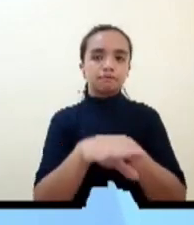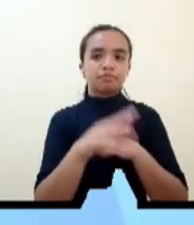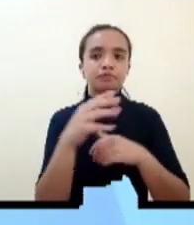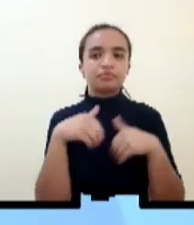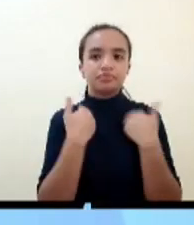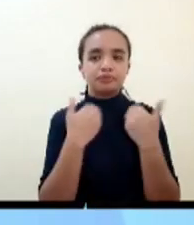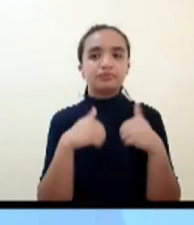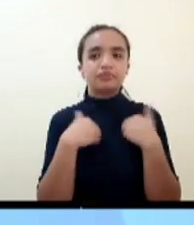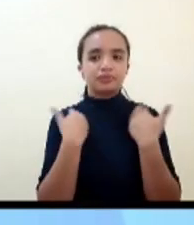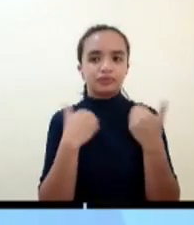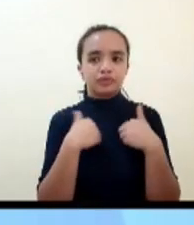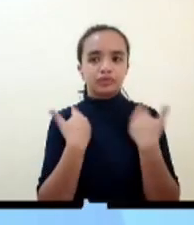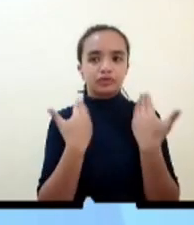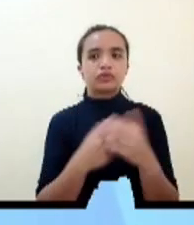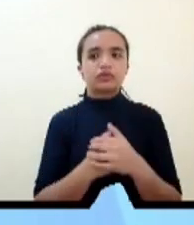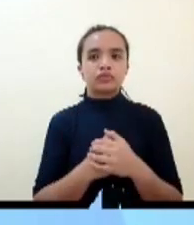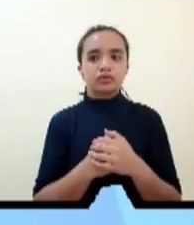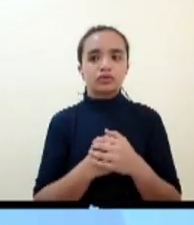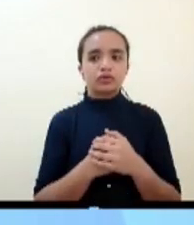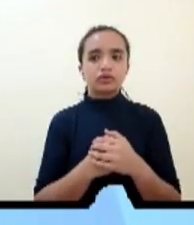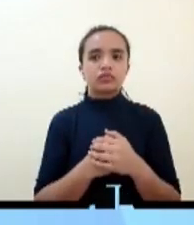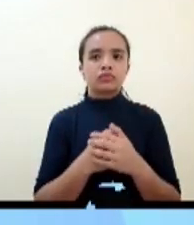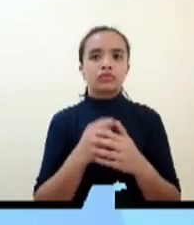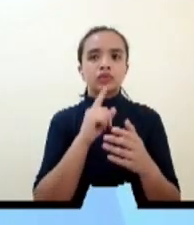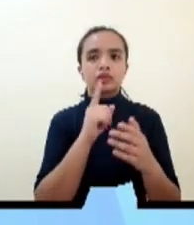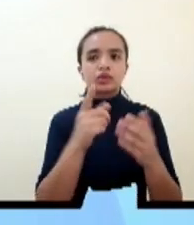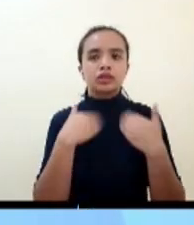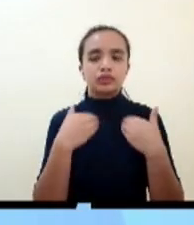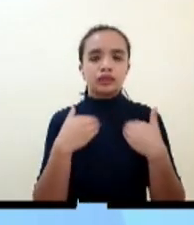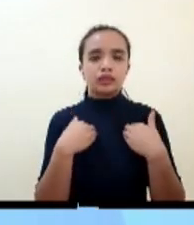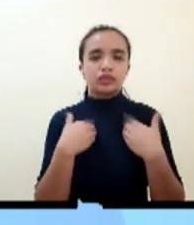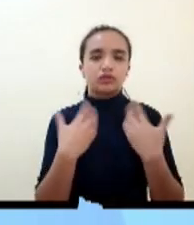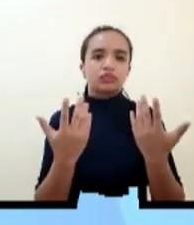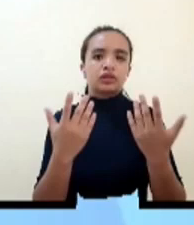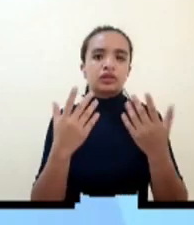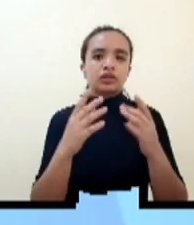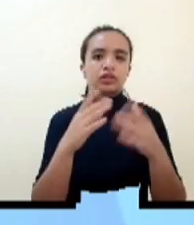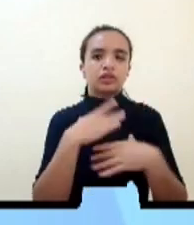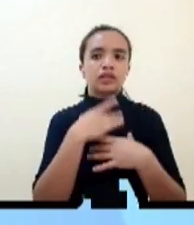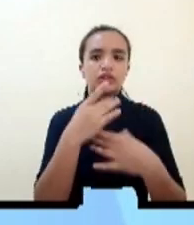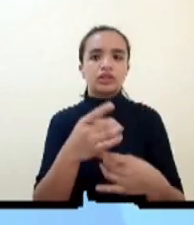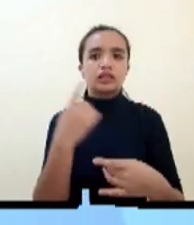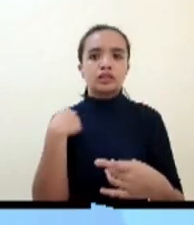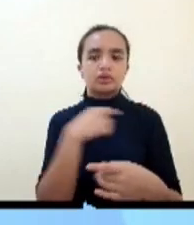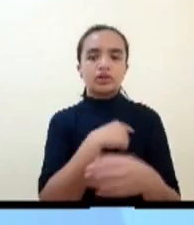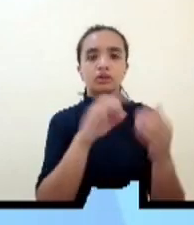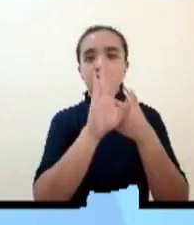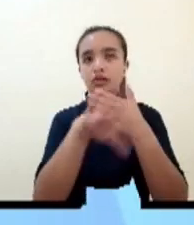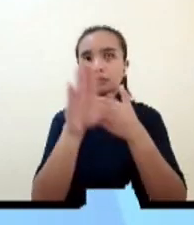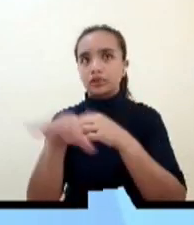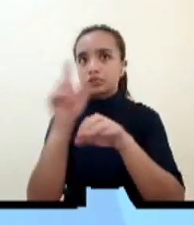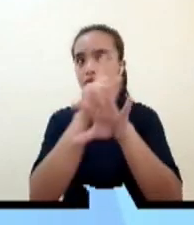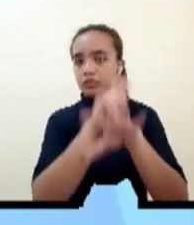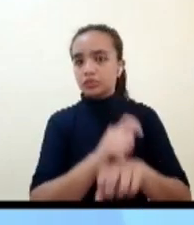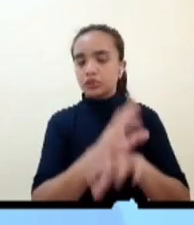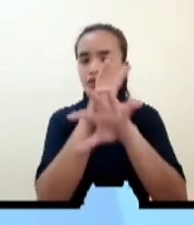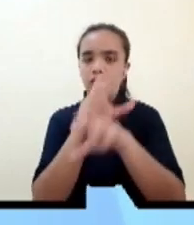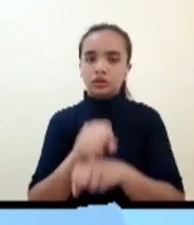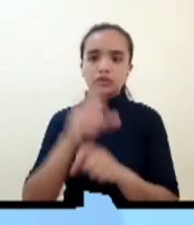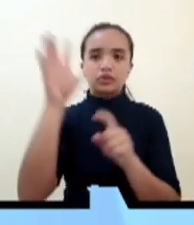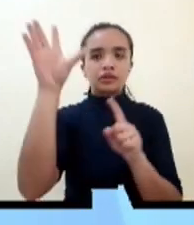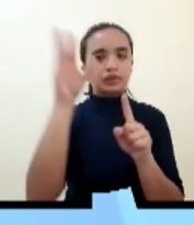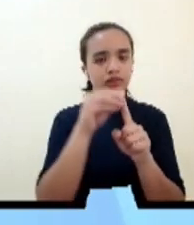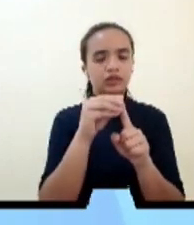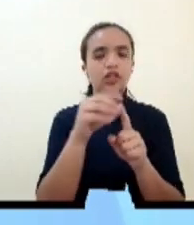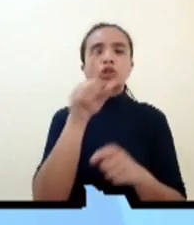na nakakaroon slowly ng interest, no, sa pagbalik sa ating mga tradisyon at mga kultura, at kailangan natin